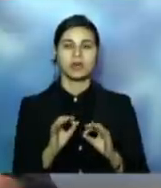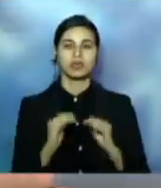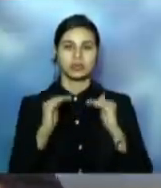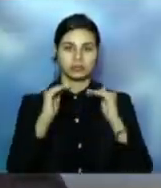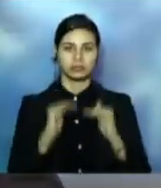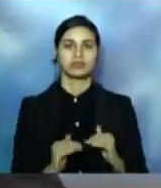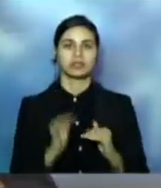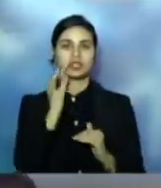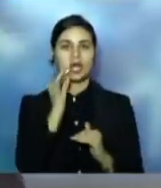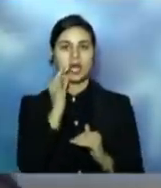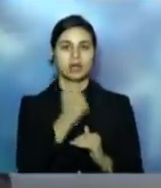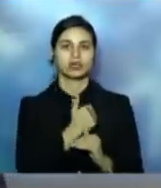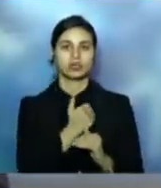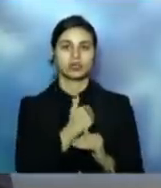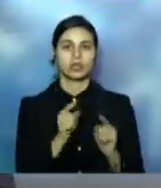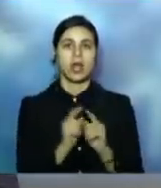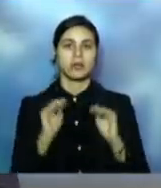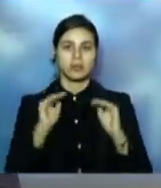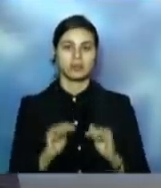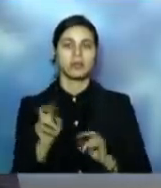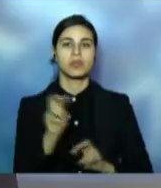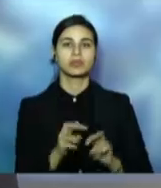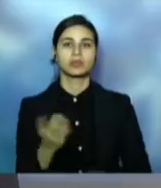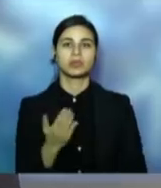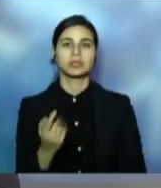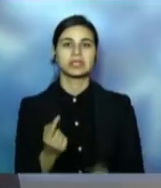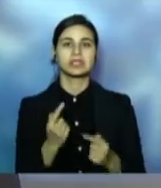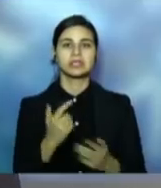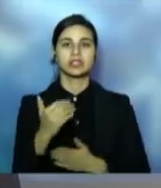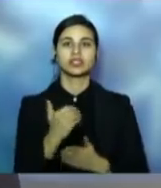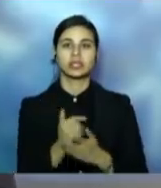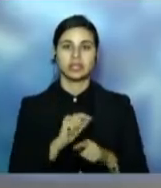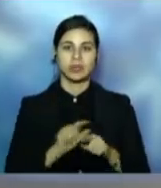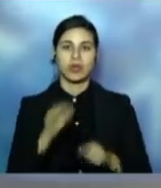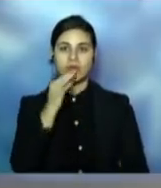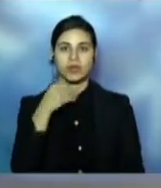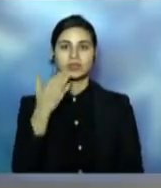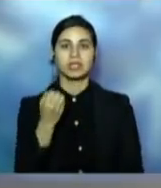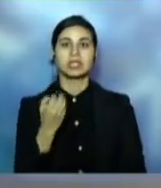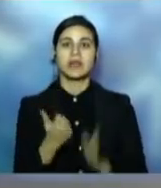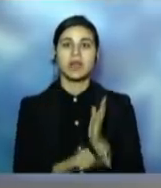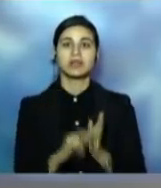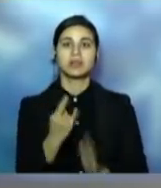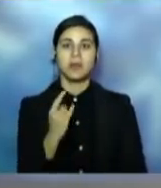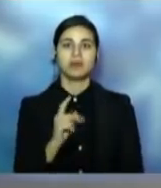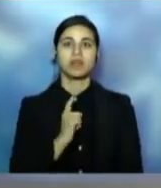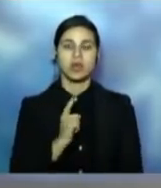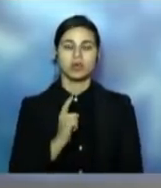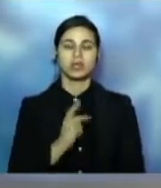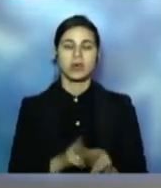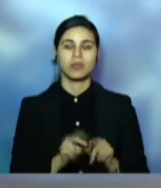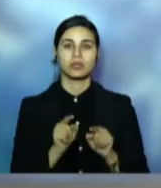კონცენტრაციის, გასუფთავების ხარისხის მოძებნას, რომელსაც დიდი შედეგი მოყვა შემდეგ. კიდევ 6 ბავშვი ელოდებოდა